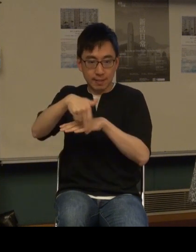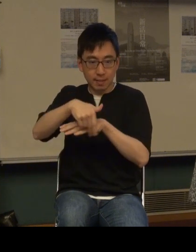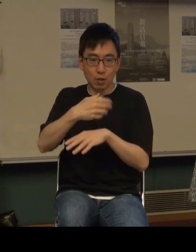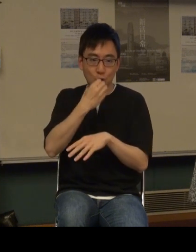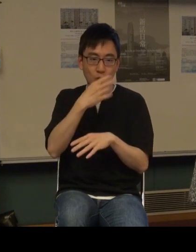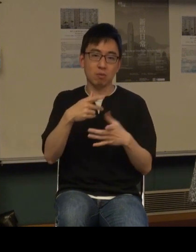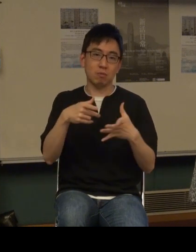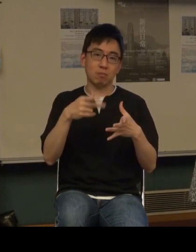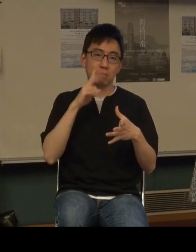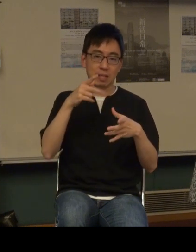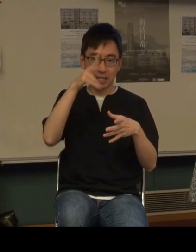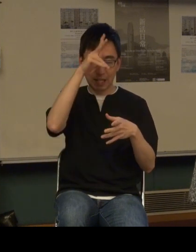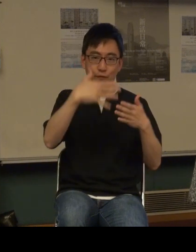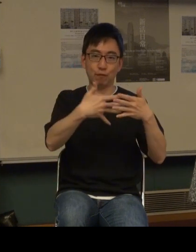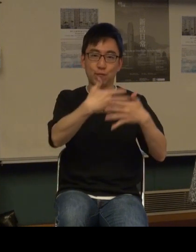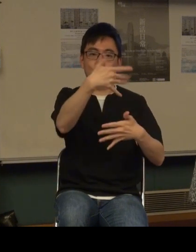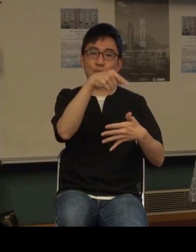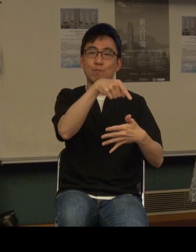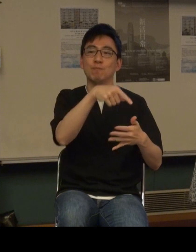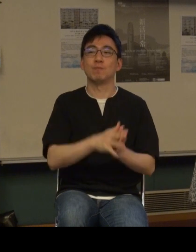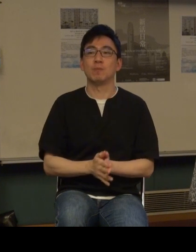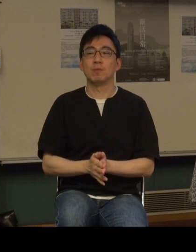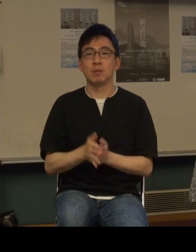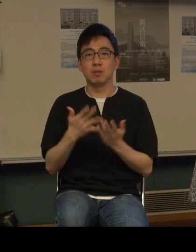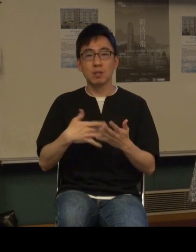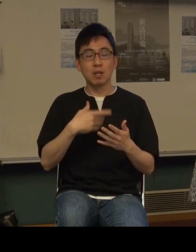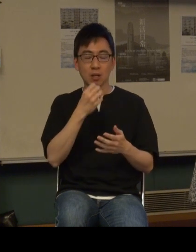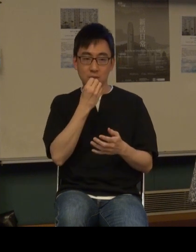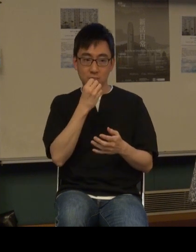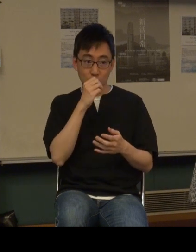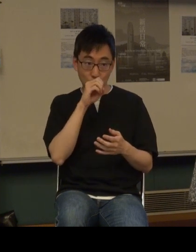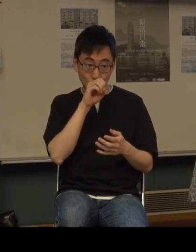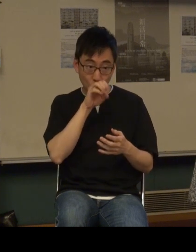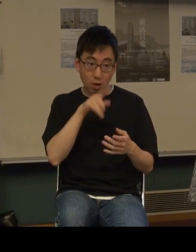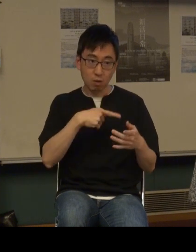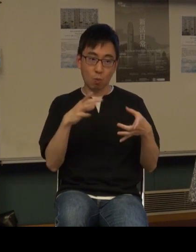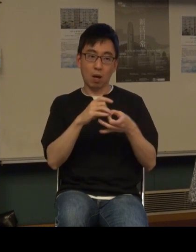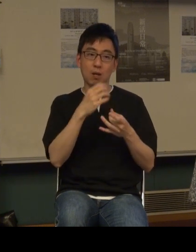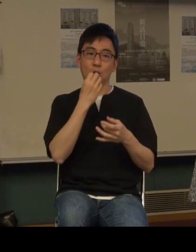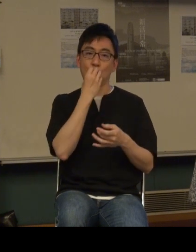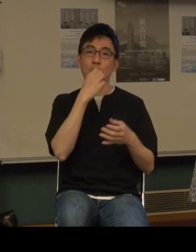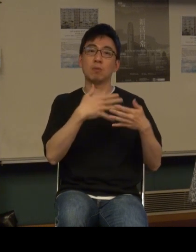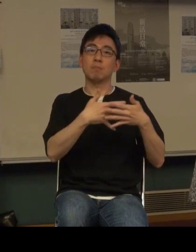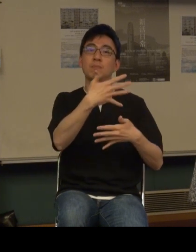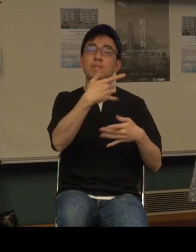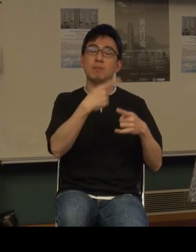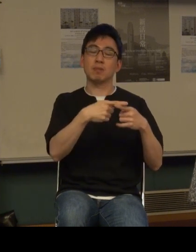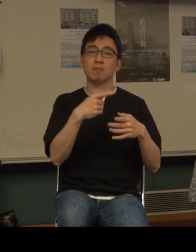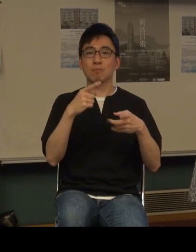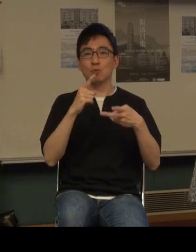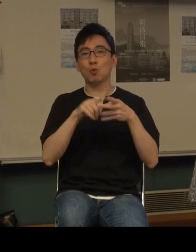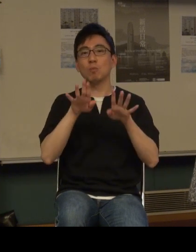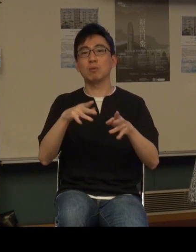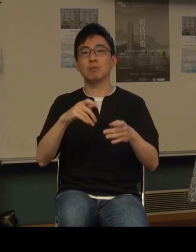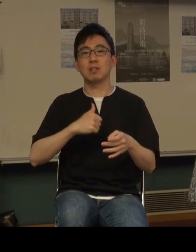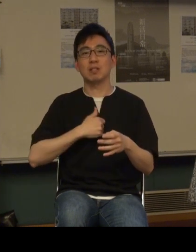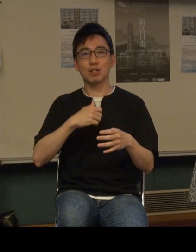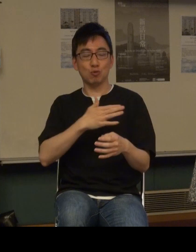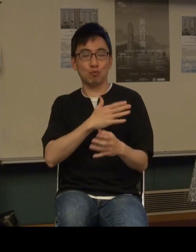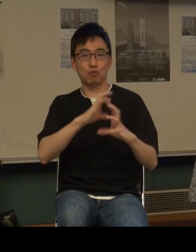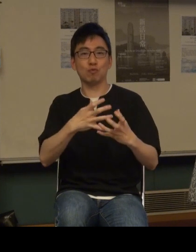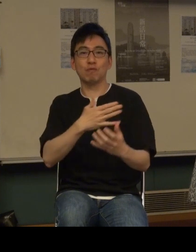日我哋所講嘅日常建築咧，好多時都會係由公務司署嘅建築師去負責嘅。咁啊，直至咧1982年咧。公